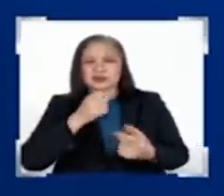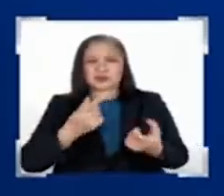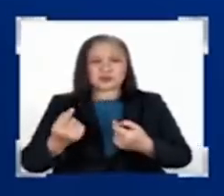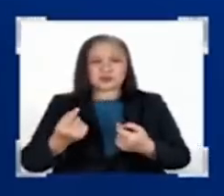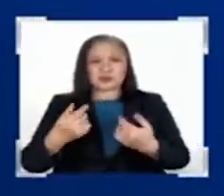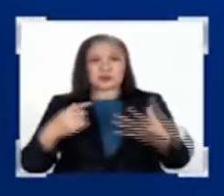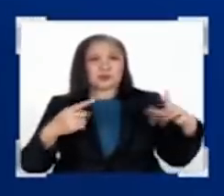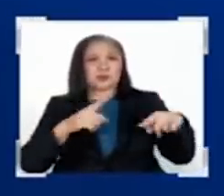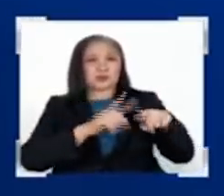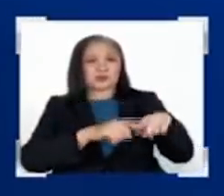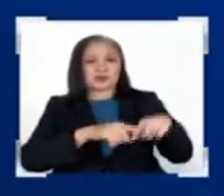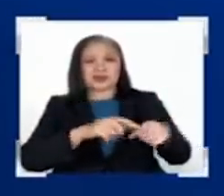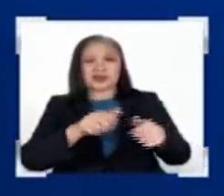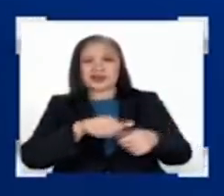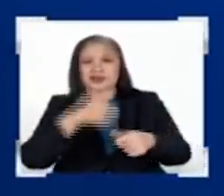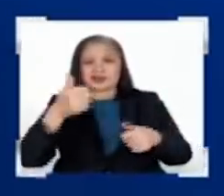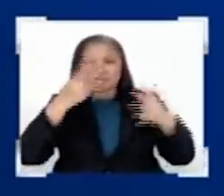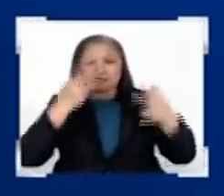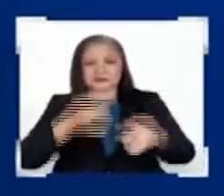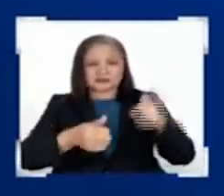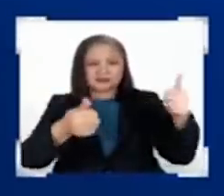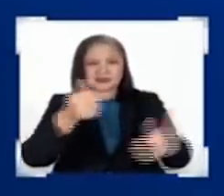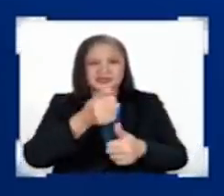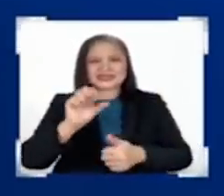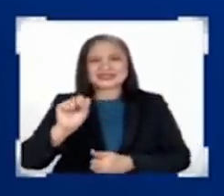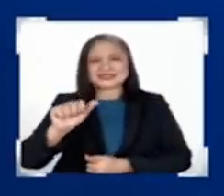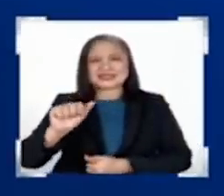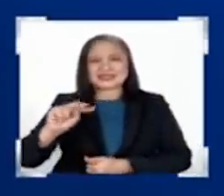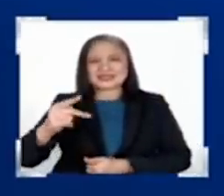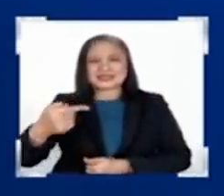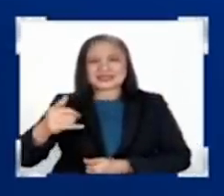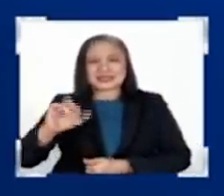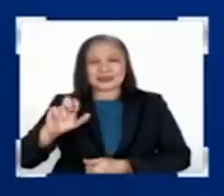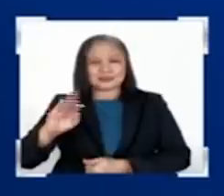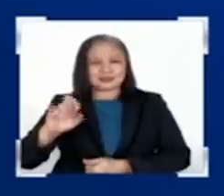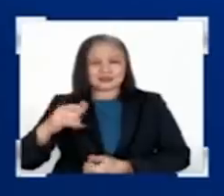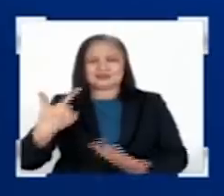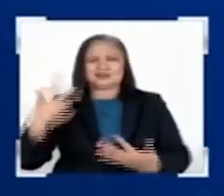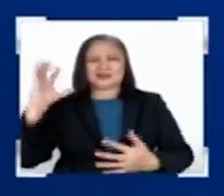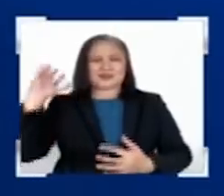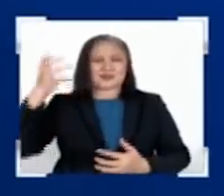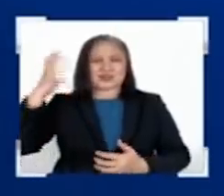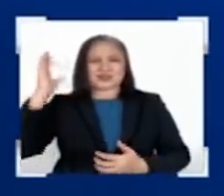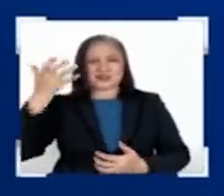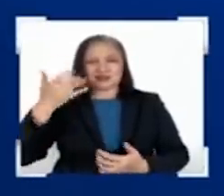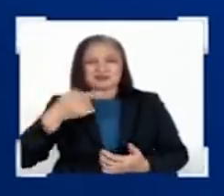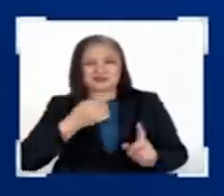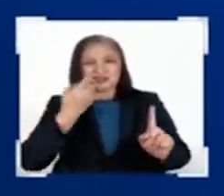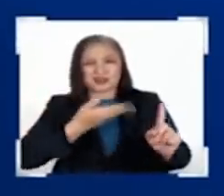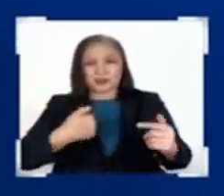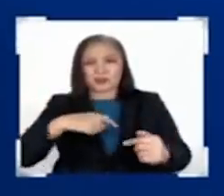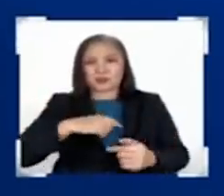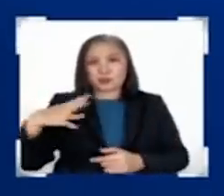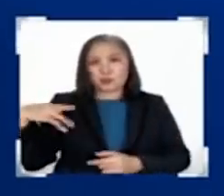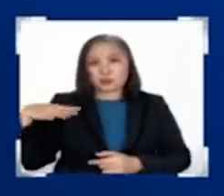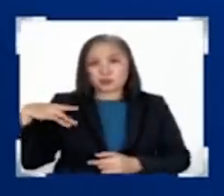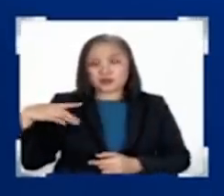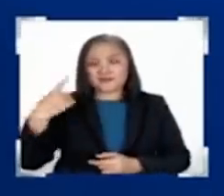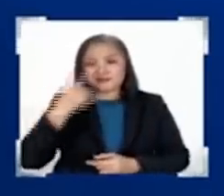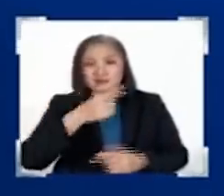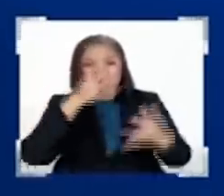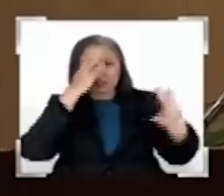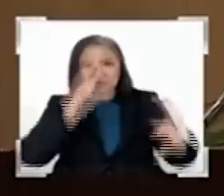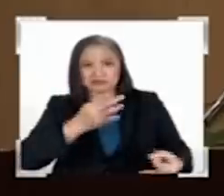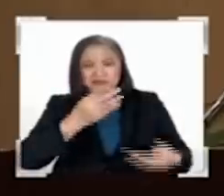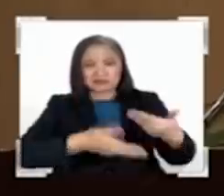decision of the Sandiga. It's foolishness, total foolishness to say na we have to wait for the decision of the